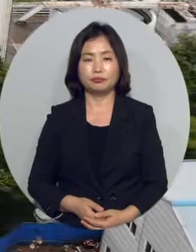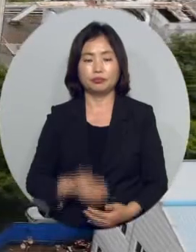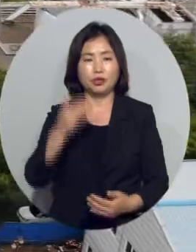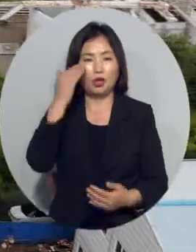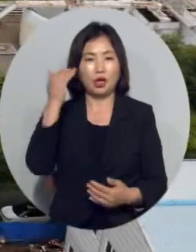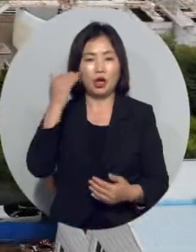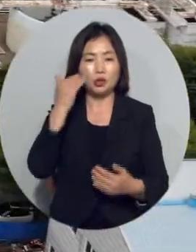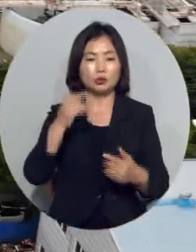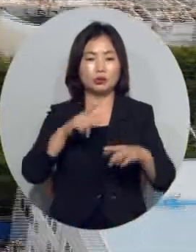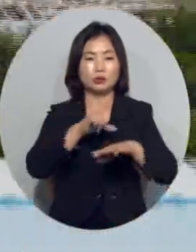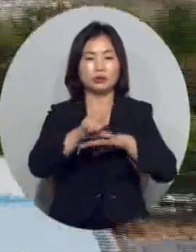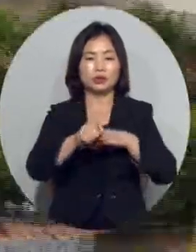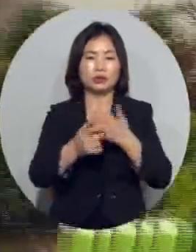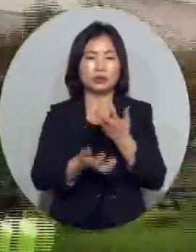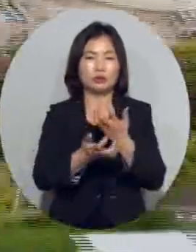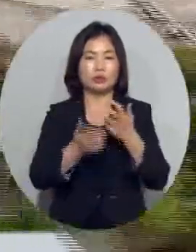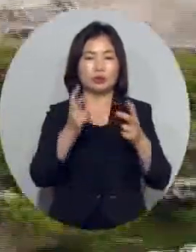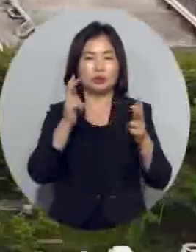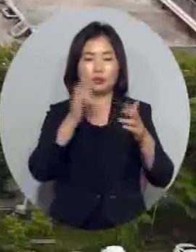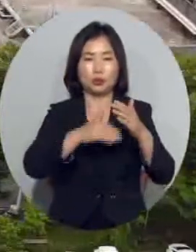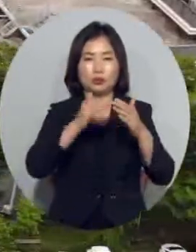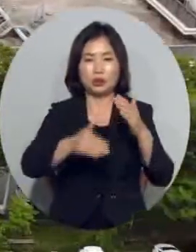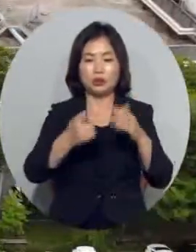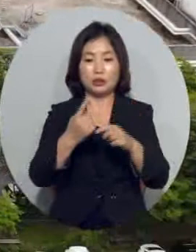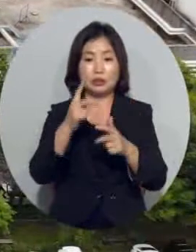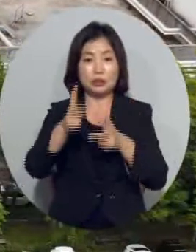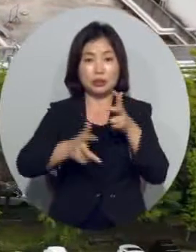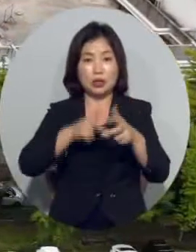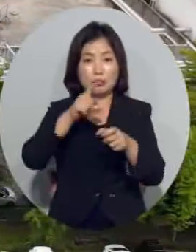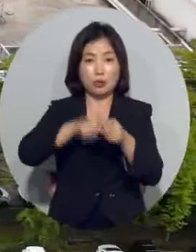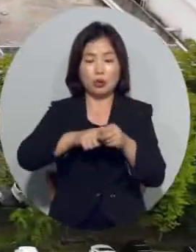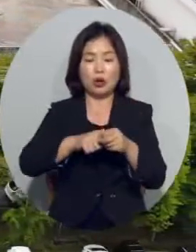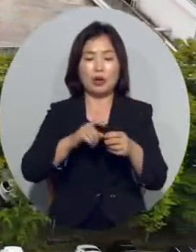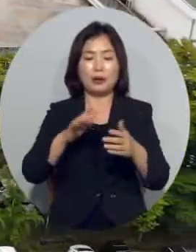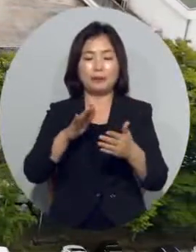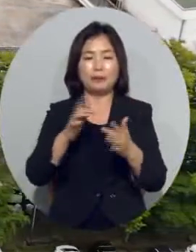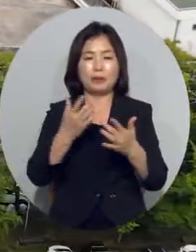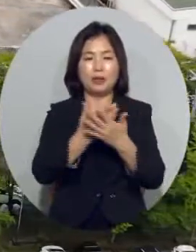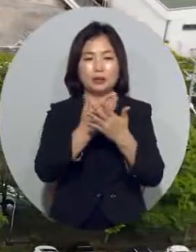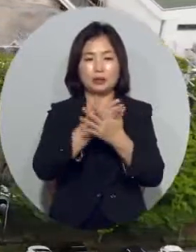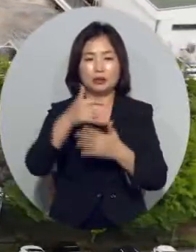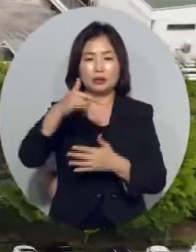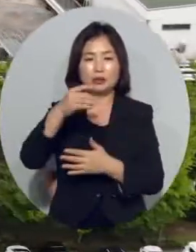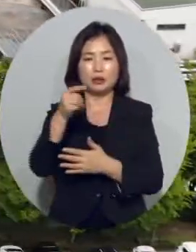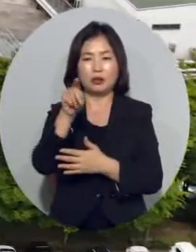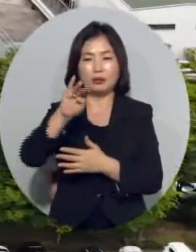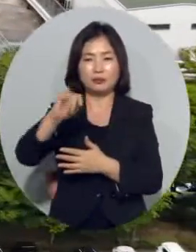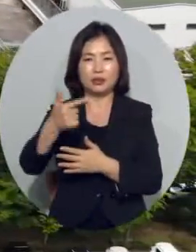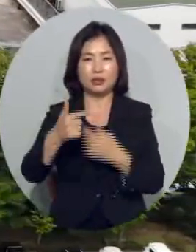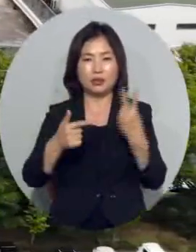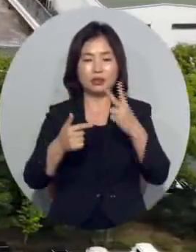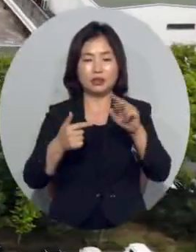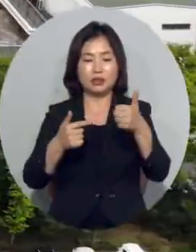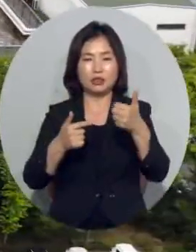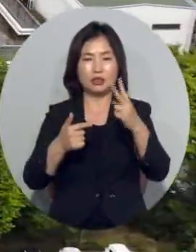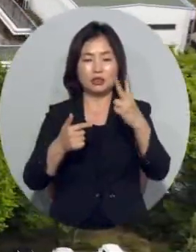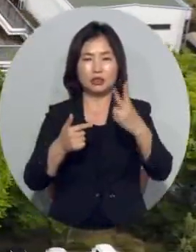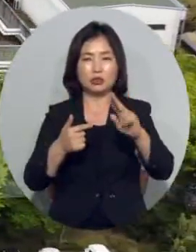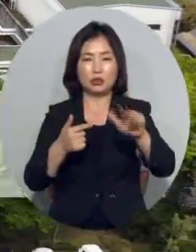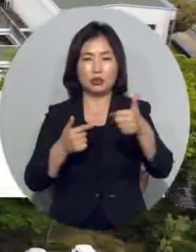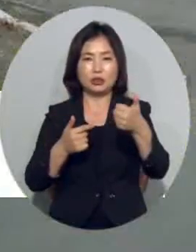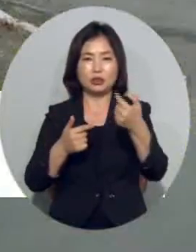한국지역난방공사 는 지난해 이 사업을 위해 발전용 터빈 가격으로 2510 7억원을